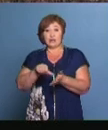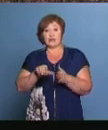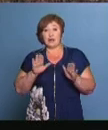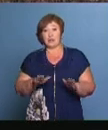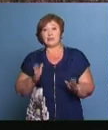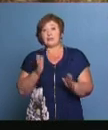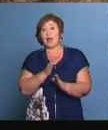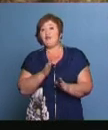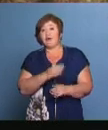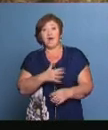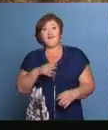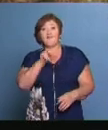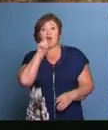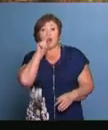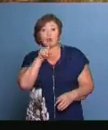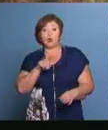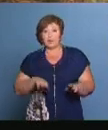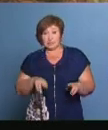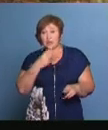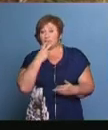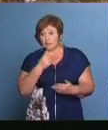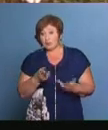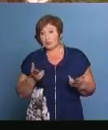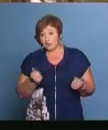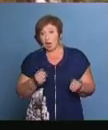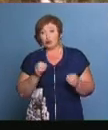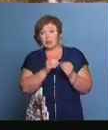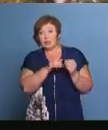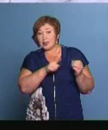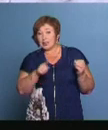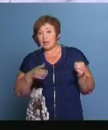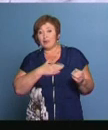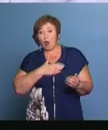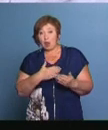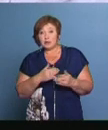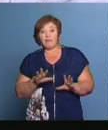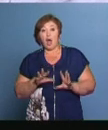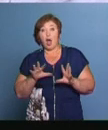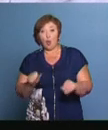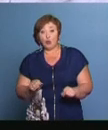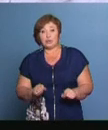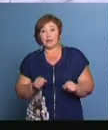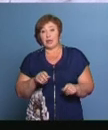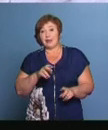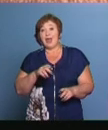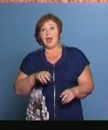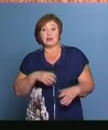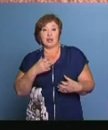фауны. Волков и их следы видел, признается Геннадий, но за 10 лет его активной охоты нападений дикого зверя в районе не